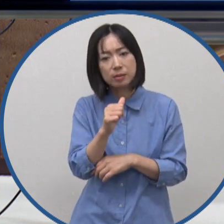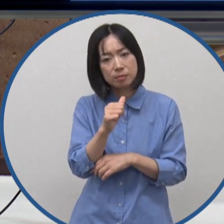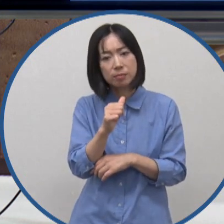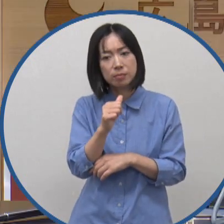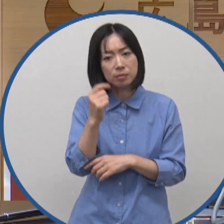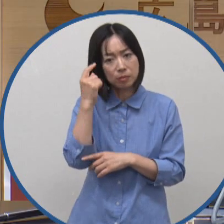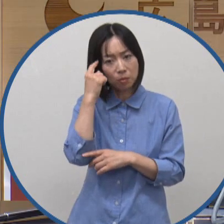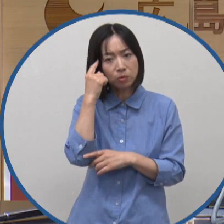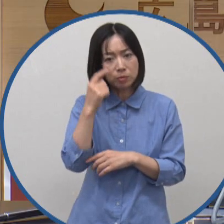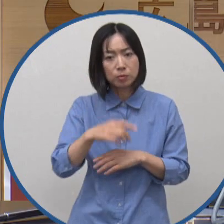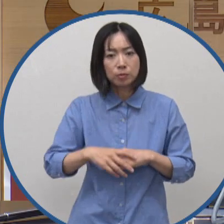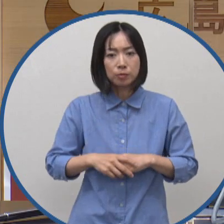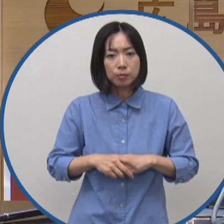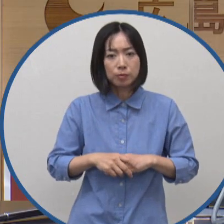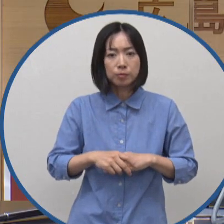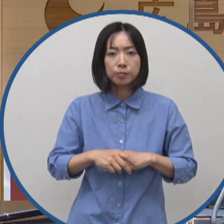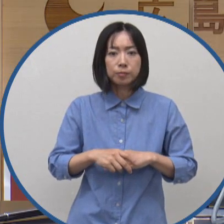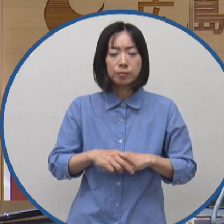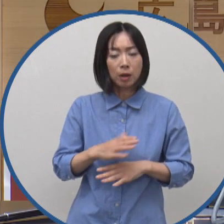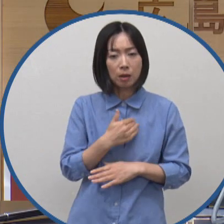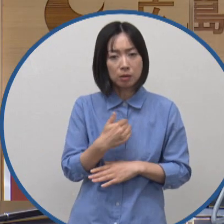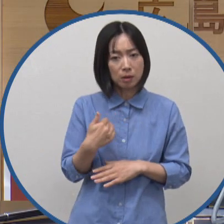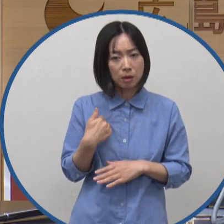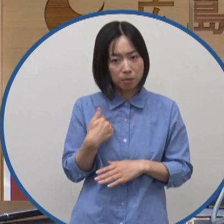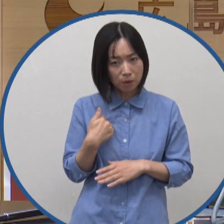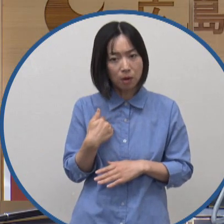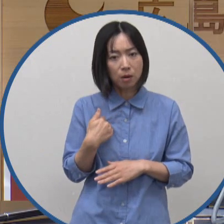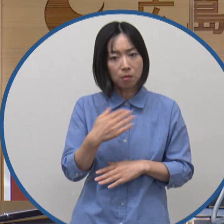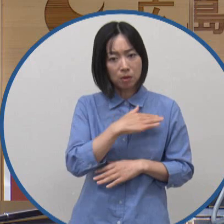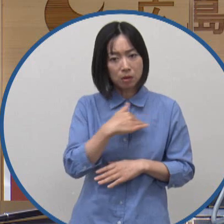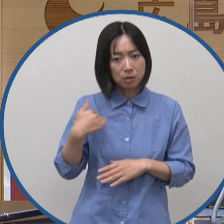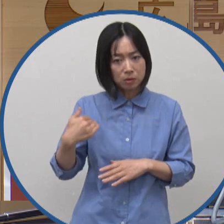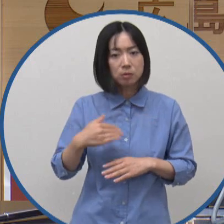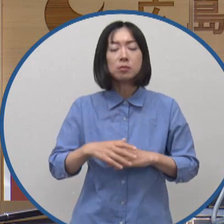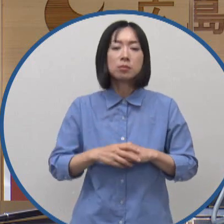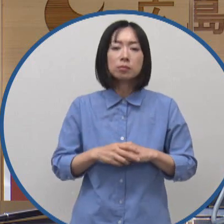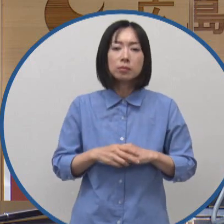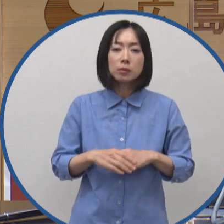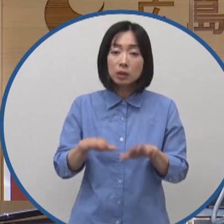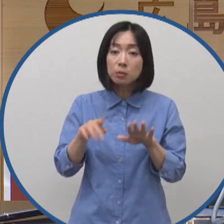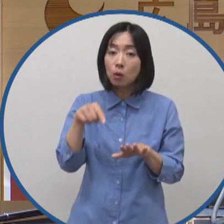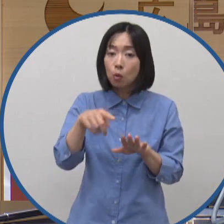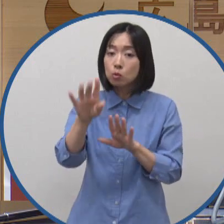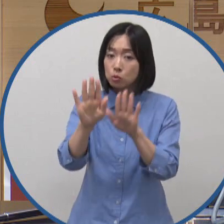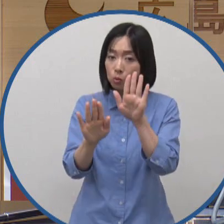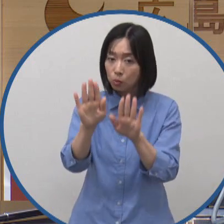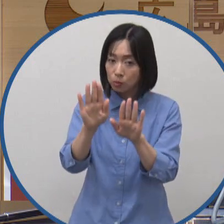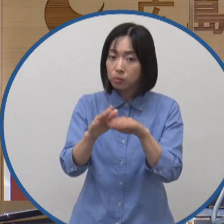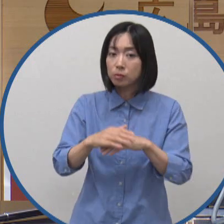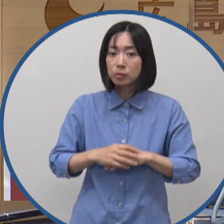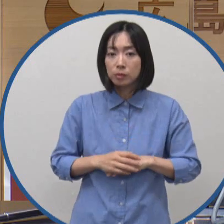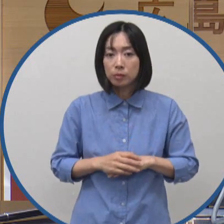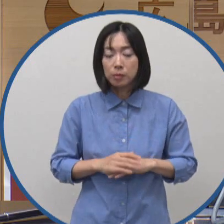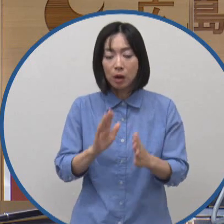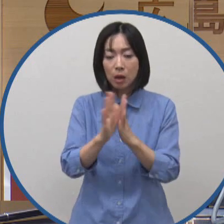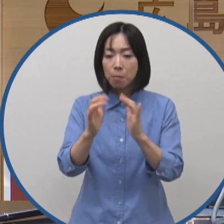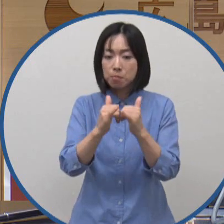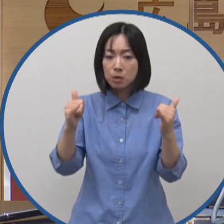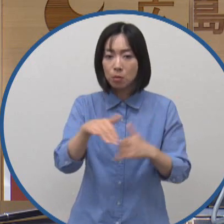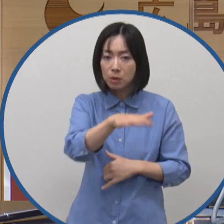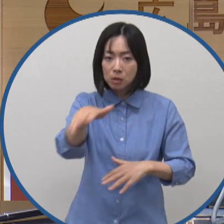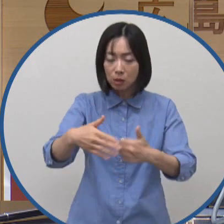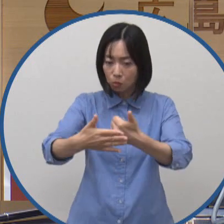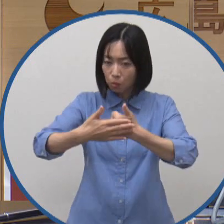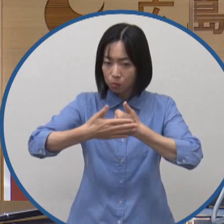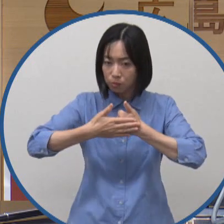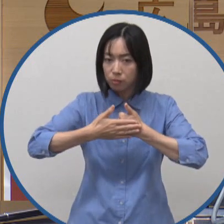ない。ただ、できればですね、我々はこの、今はこういう状況ですから、そうは言っても県民の皆様ご協力